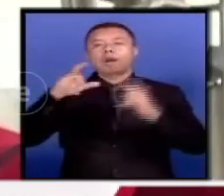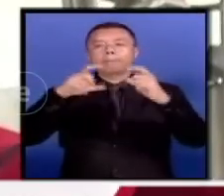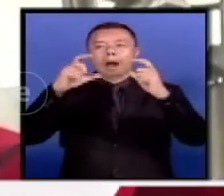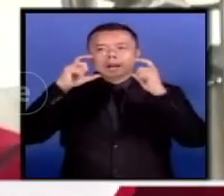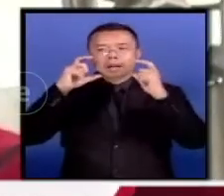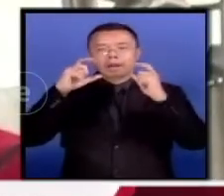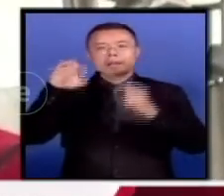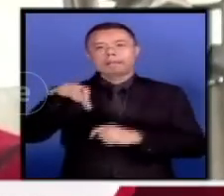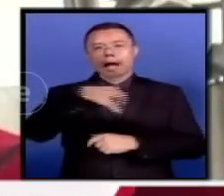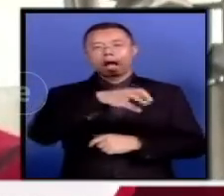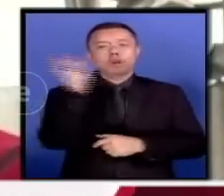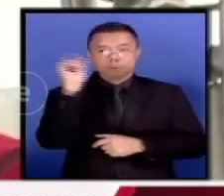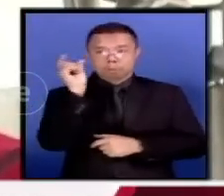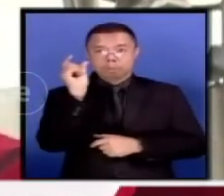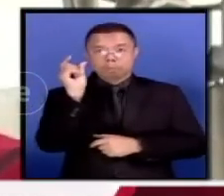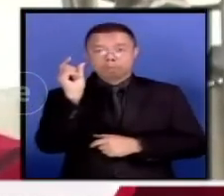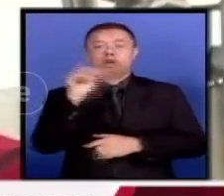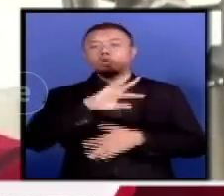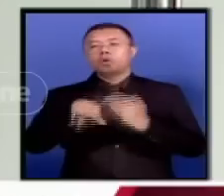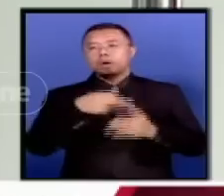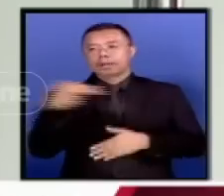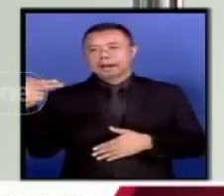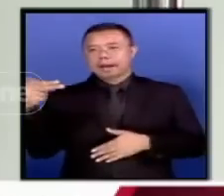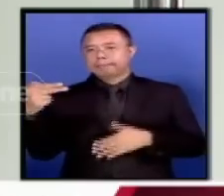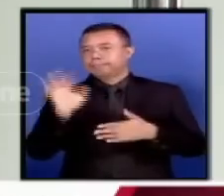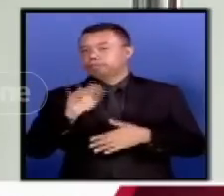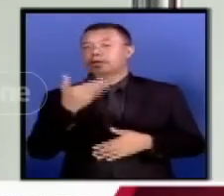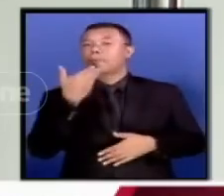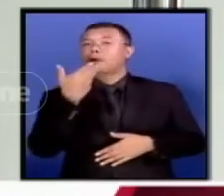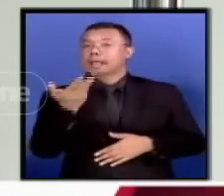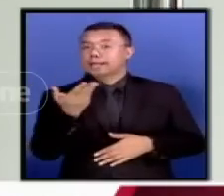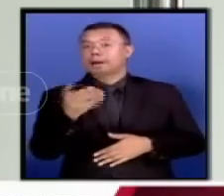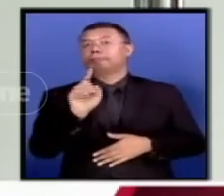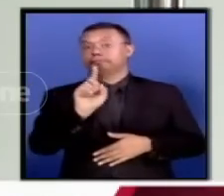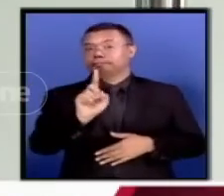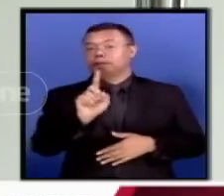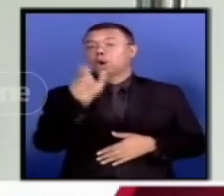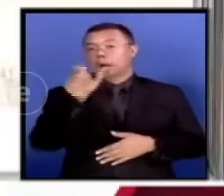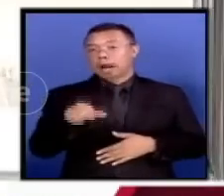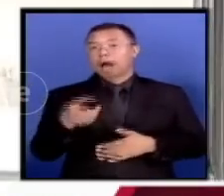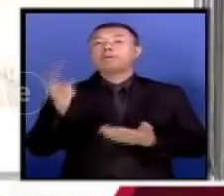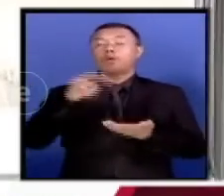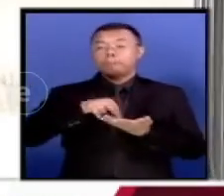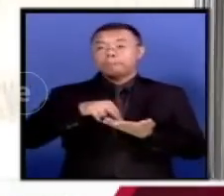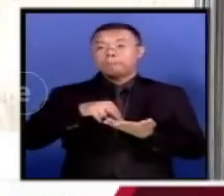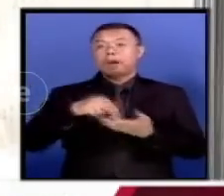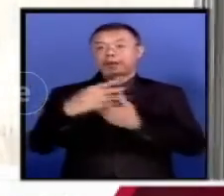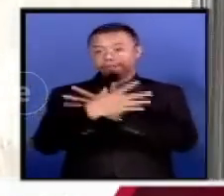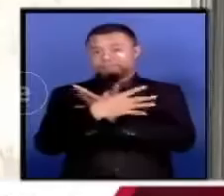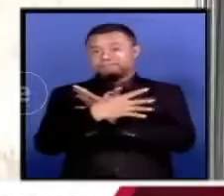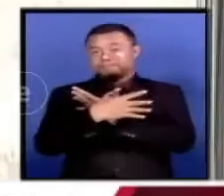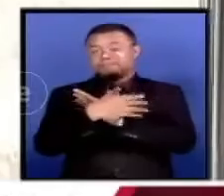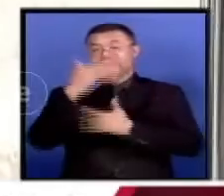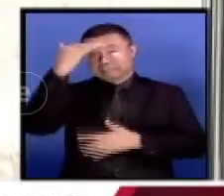di angkutan-angkutan umum yang ada di seluruh Indonesia. Nah, pemirsa, saya ingin wawancara ini salah satu penumpang Transjakarta